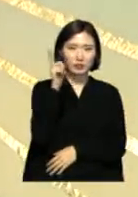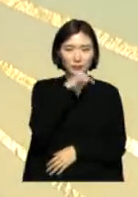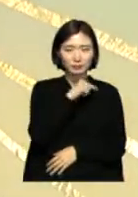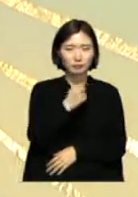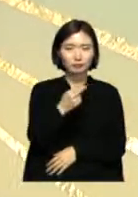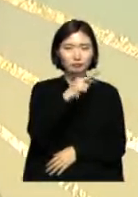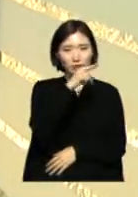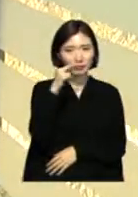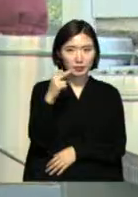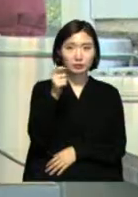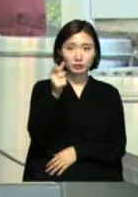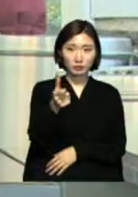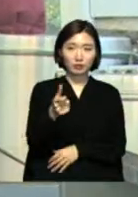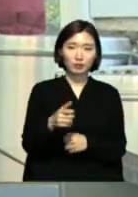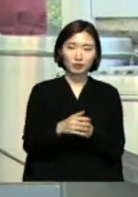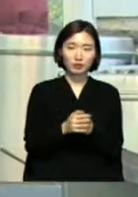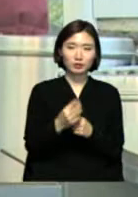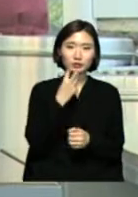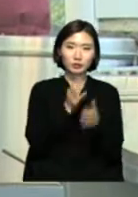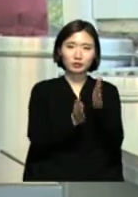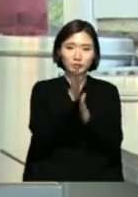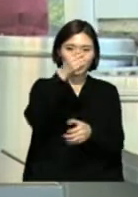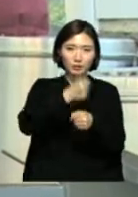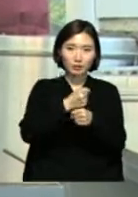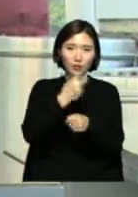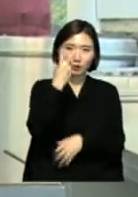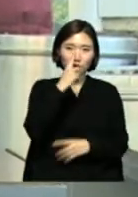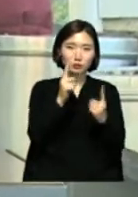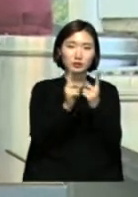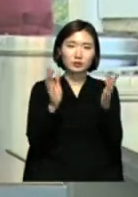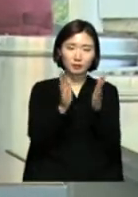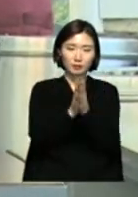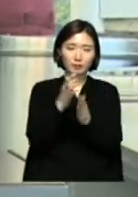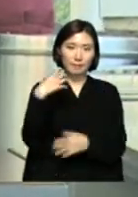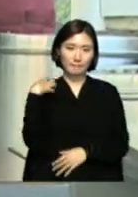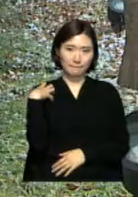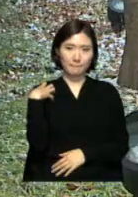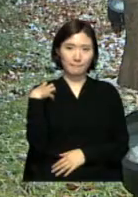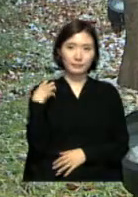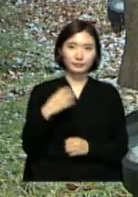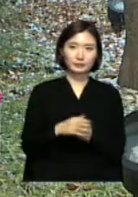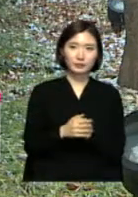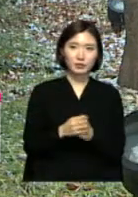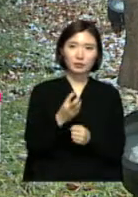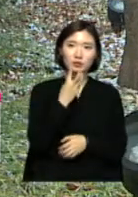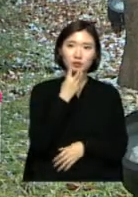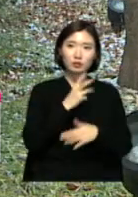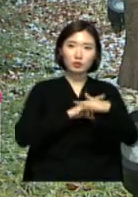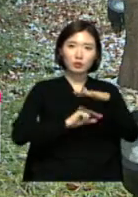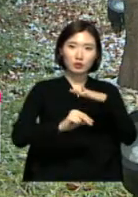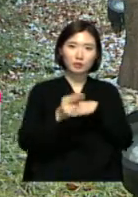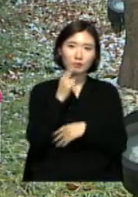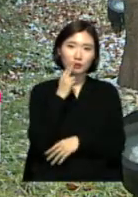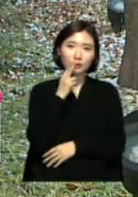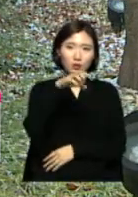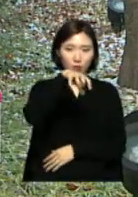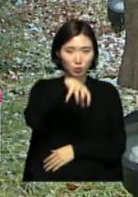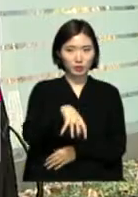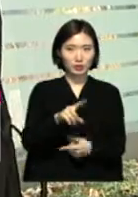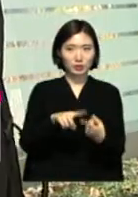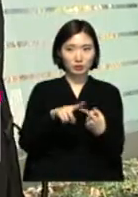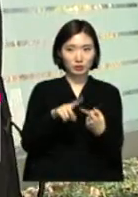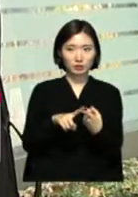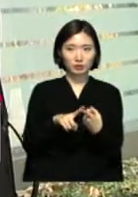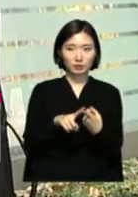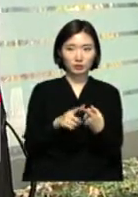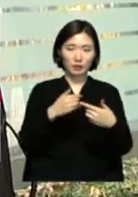않은 편입니다. 서울시가 만들어 관리도 직접 도맡아 하고 있습니다. 서울역 흡연구역 같은 경우에는